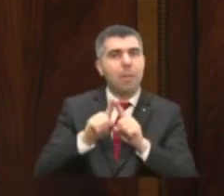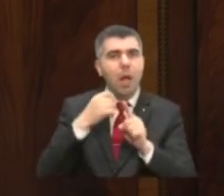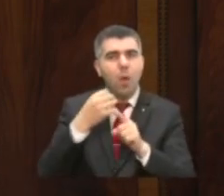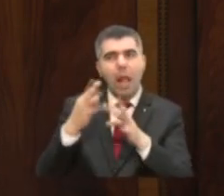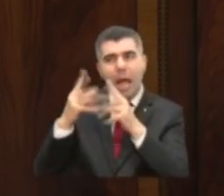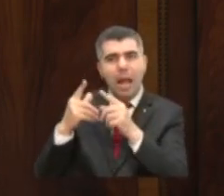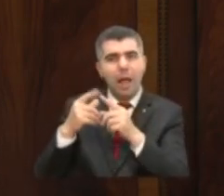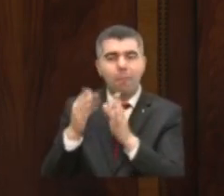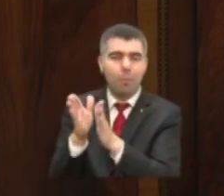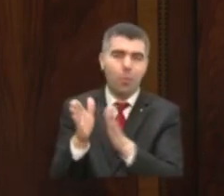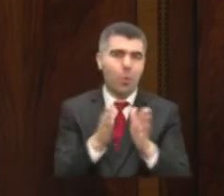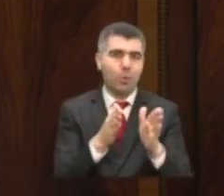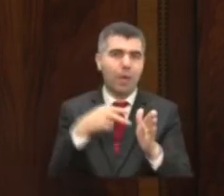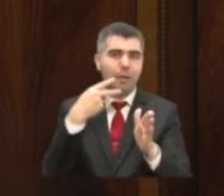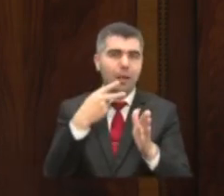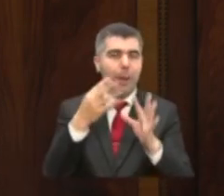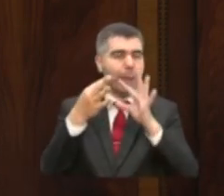نتكلم في الأرقام، ولكن